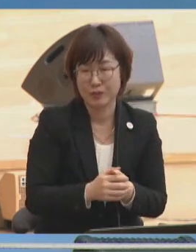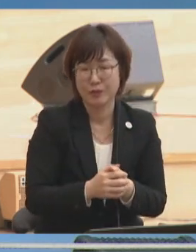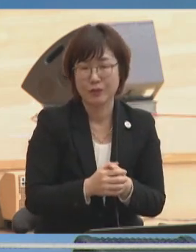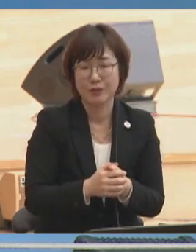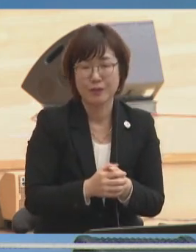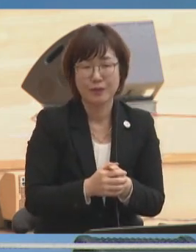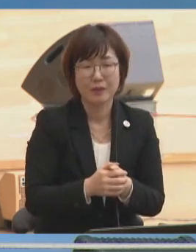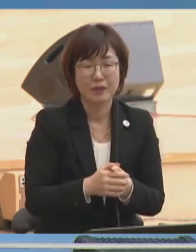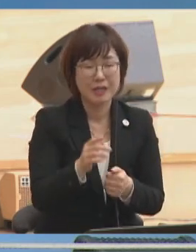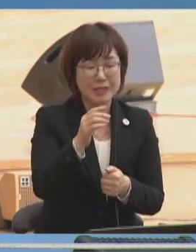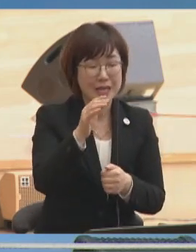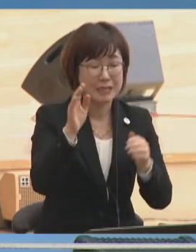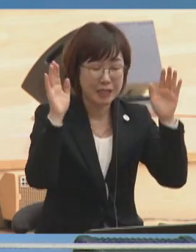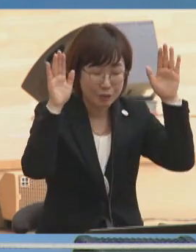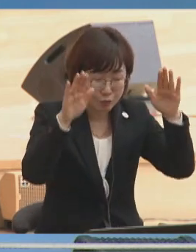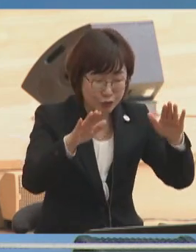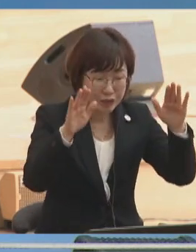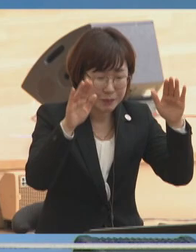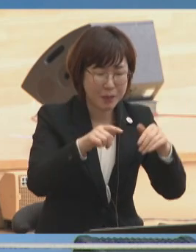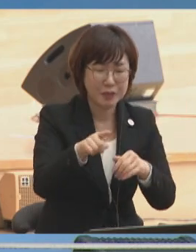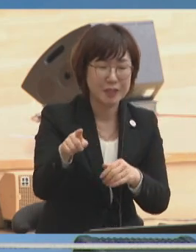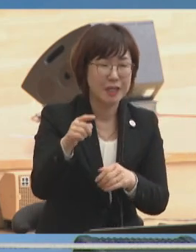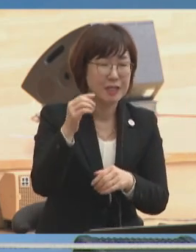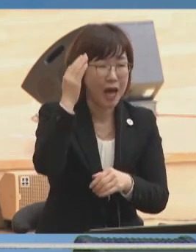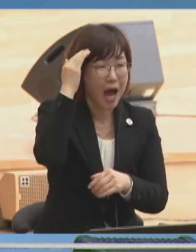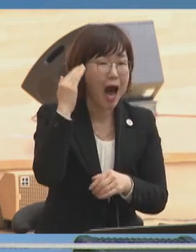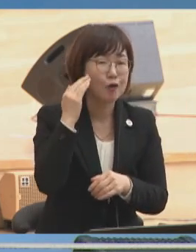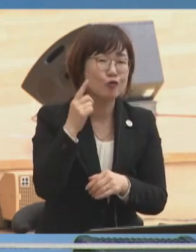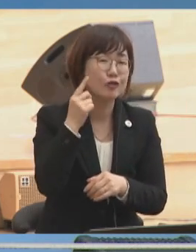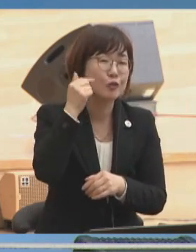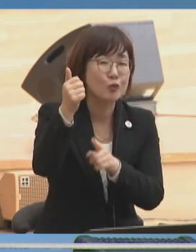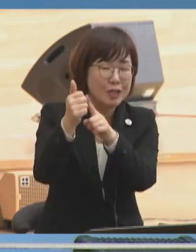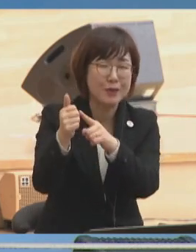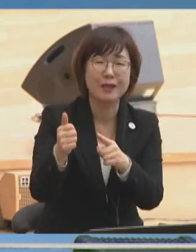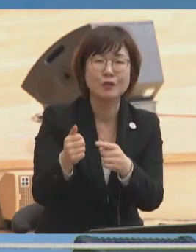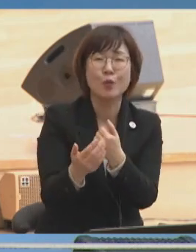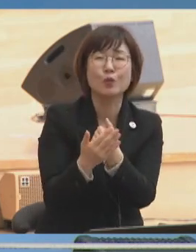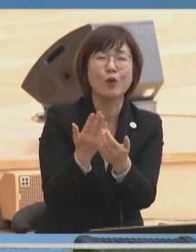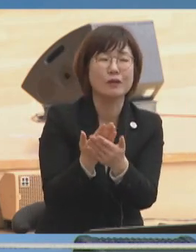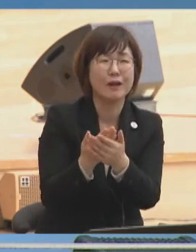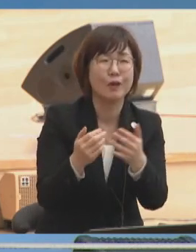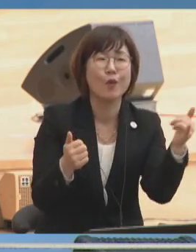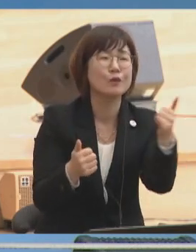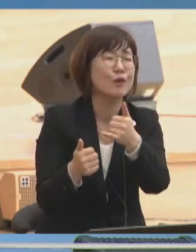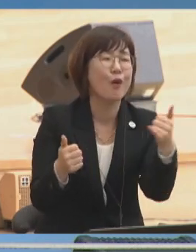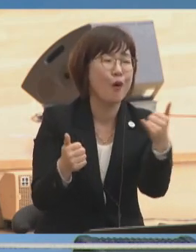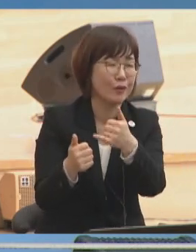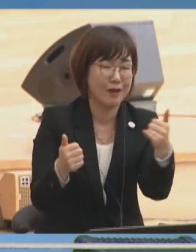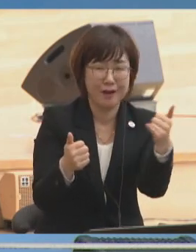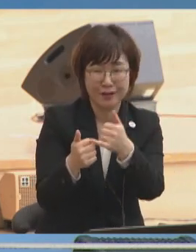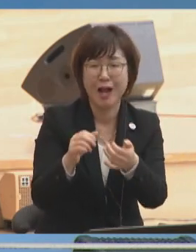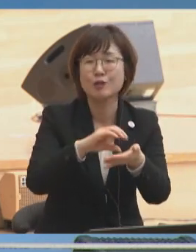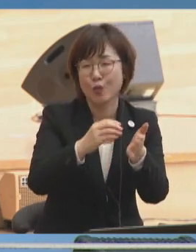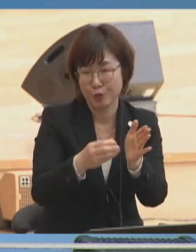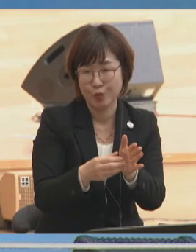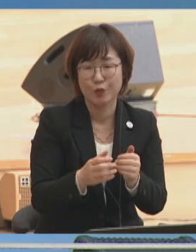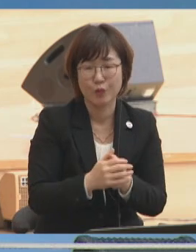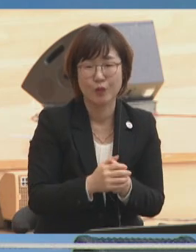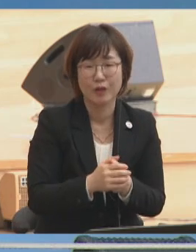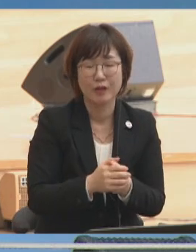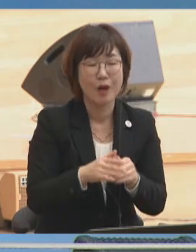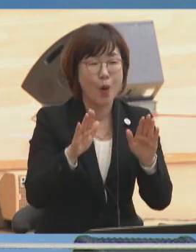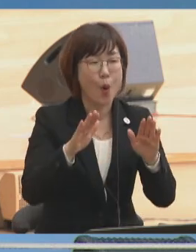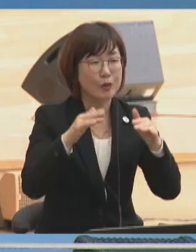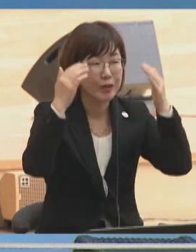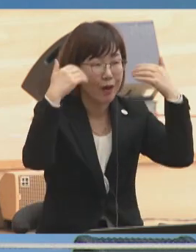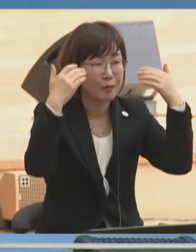그 무슬림들로부터 인정받으면서 좀 도와달라고 요청도 받고, 올 여름에 구호 성격의 단기